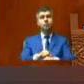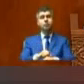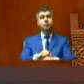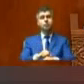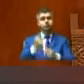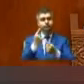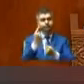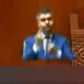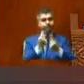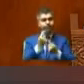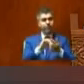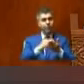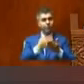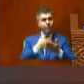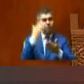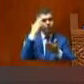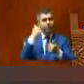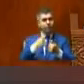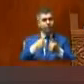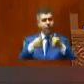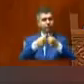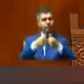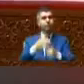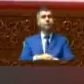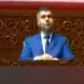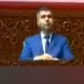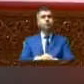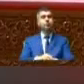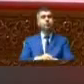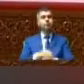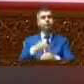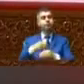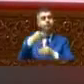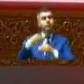حتى تكتمل الصوره وتكتمل كل الدراسات هناك تاجيل